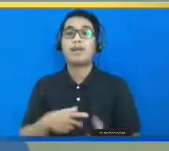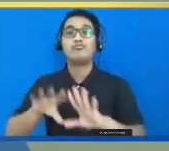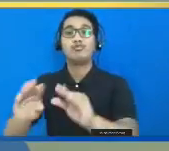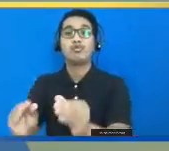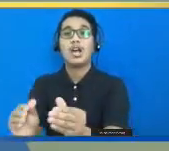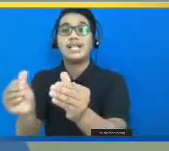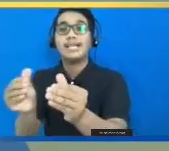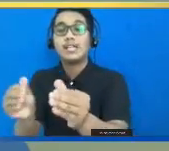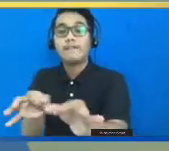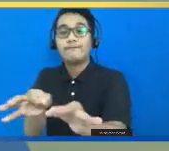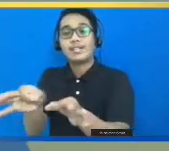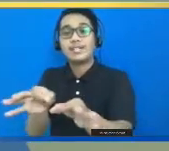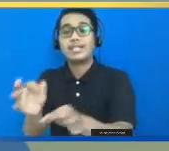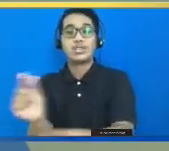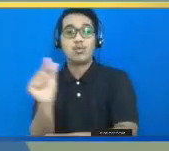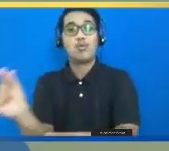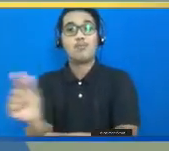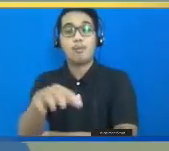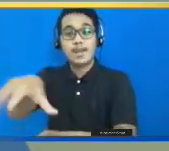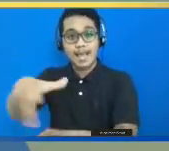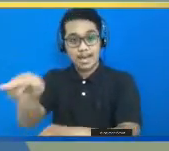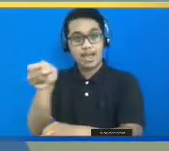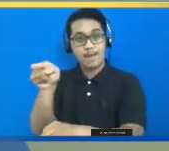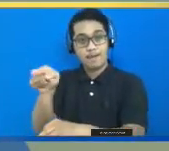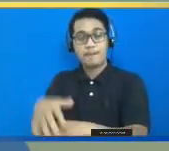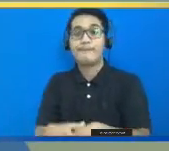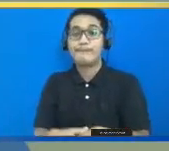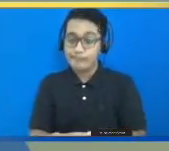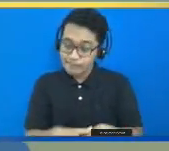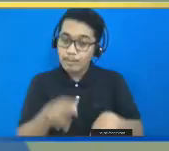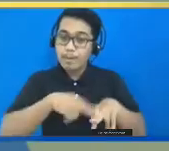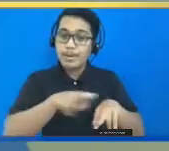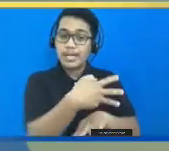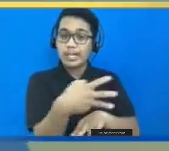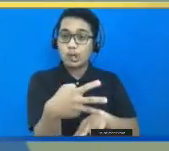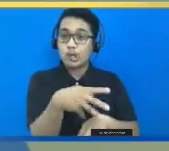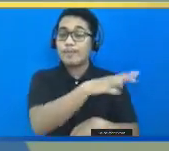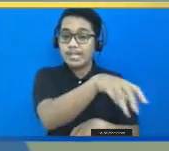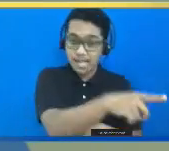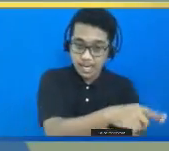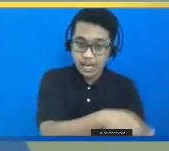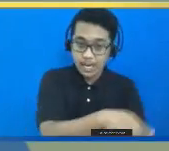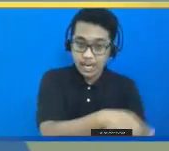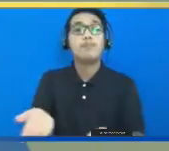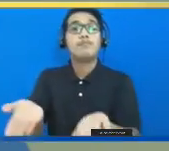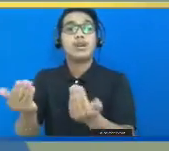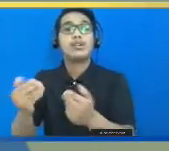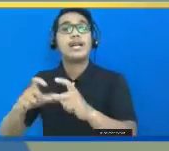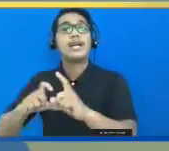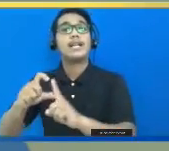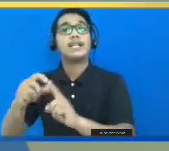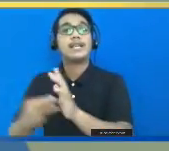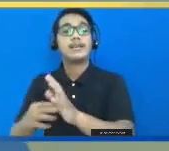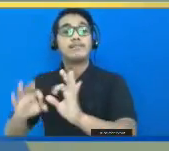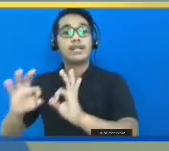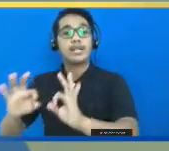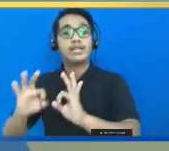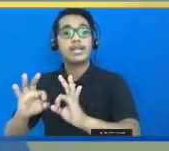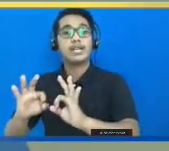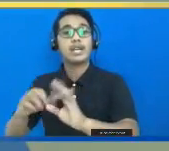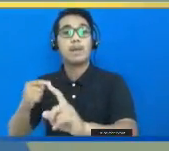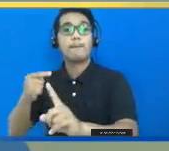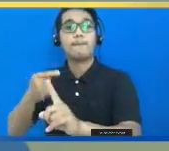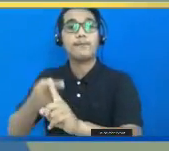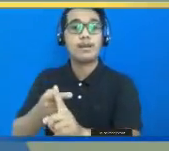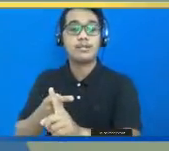infrastruktur publik di daerah pemulihan ekonomi di daerah pembangunan SDM pendidikan dan penambahan